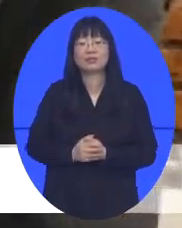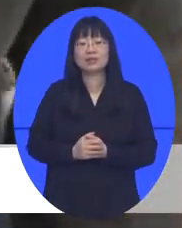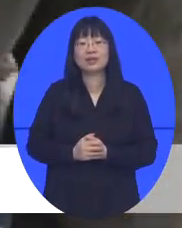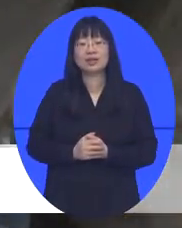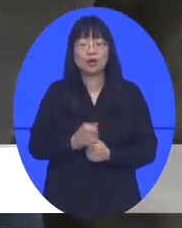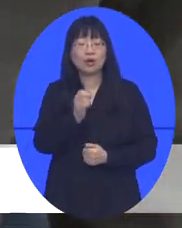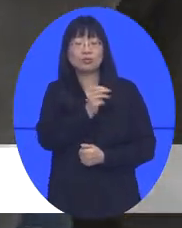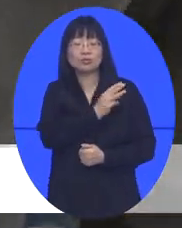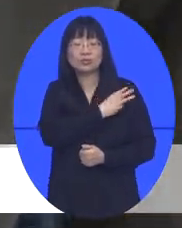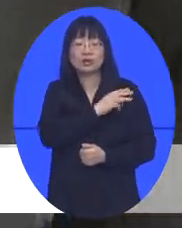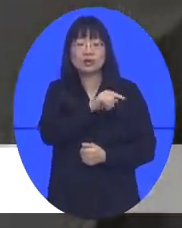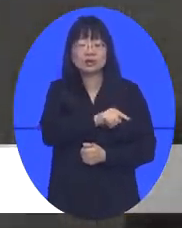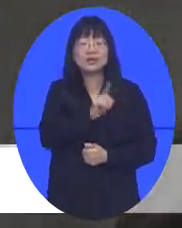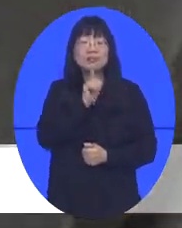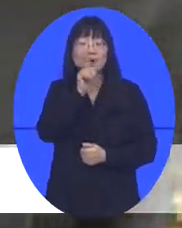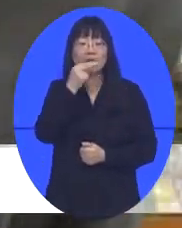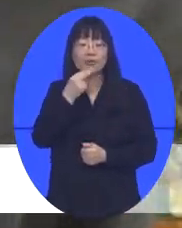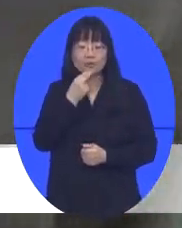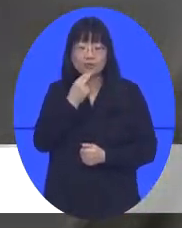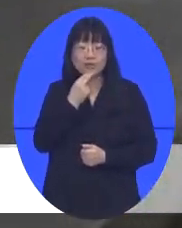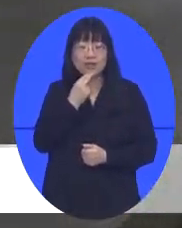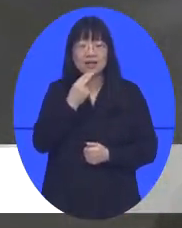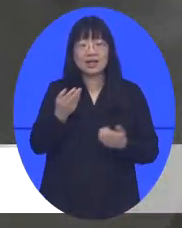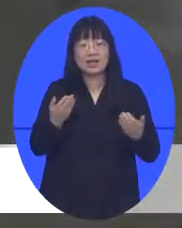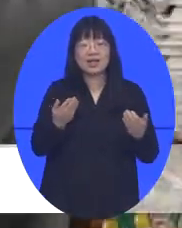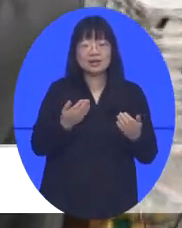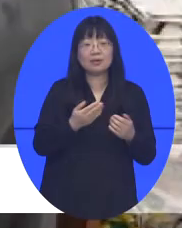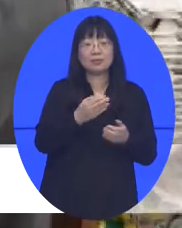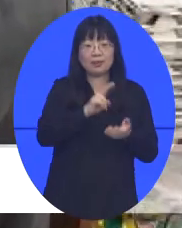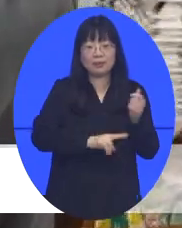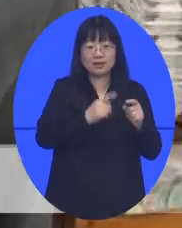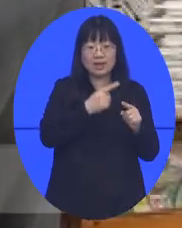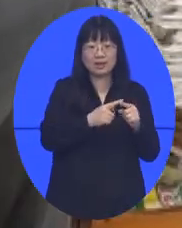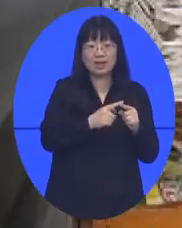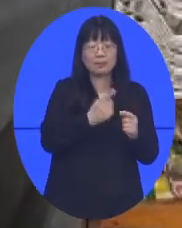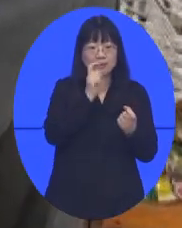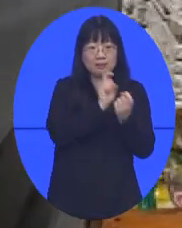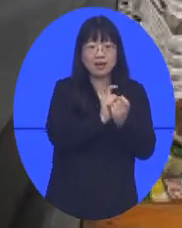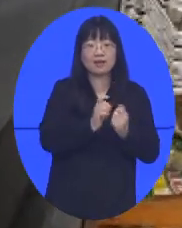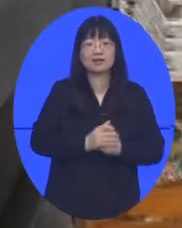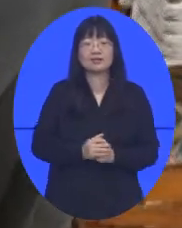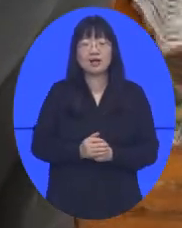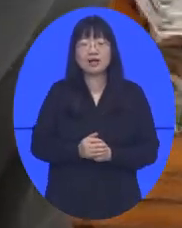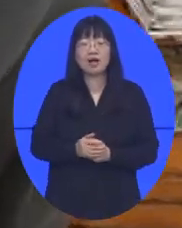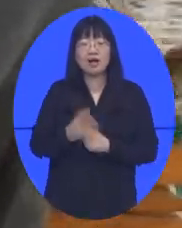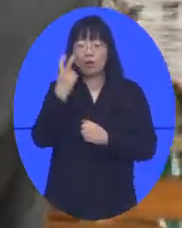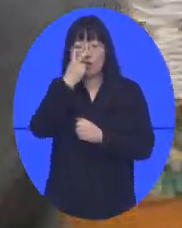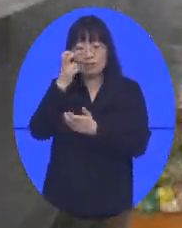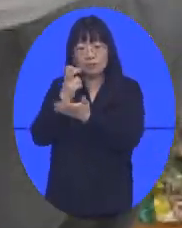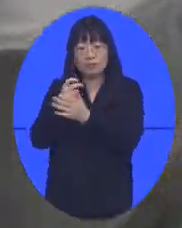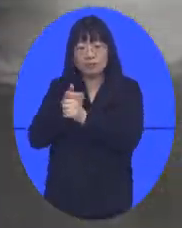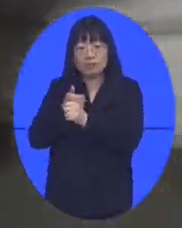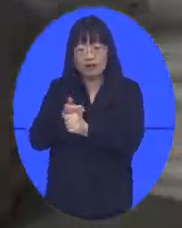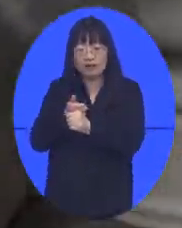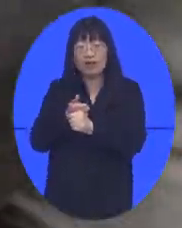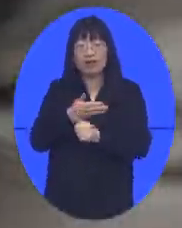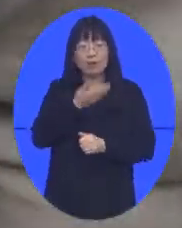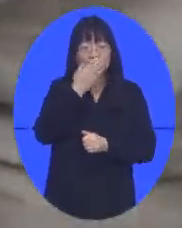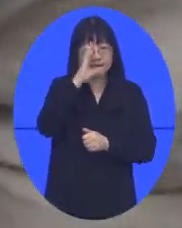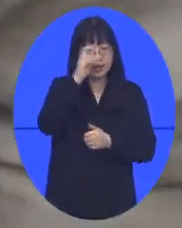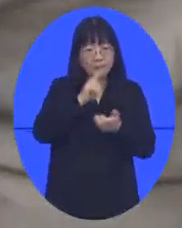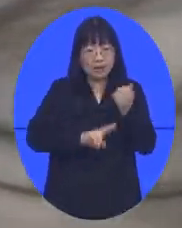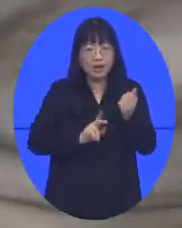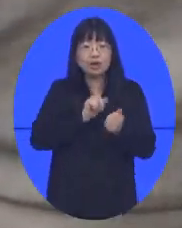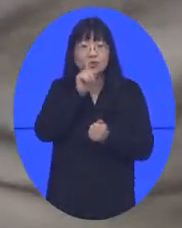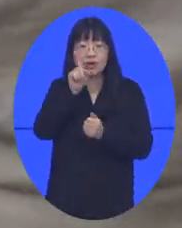부천의 한 달걀 판매 업체는 신고 없이 영업을 하다 덜미를 잡혔습니다. 축산물 위생관리법에 따라 식용란 수집 판매업으로 신고를 해야 하지만